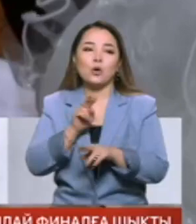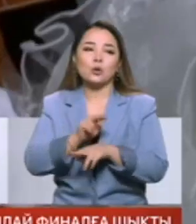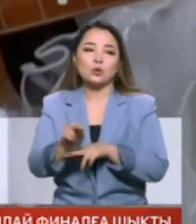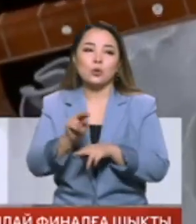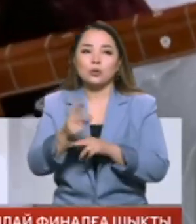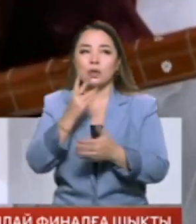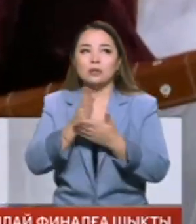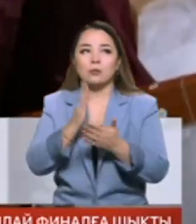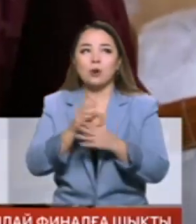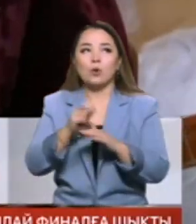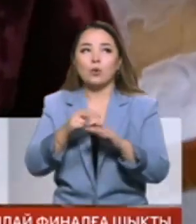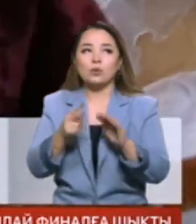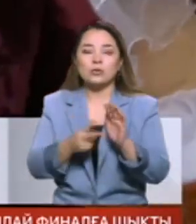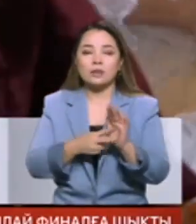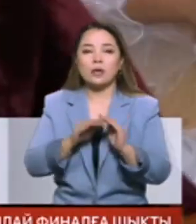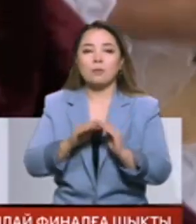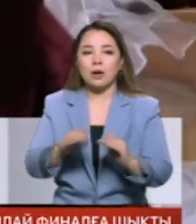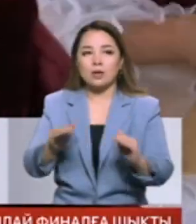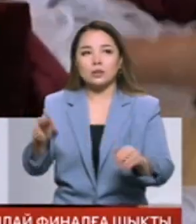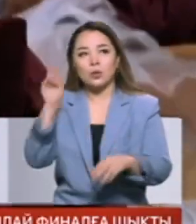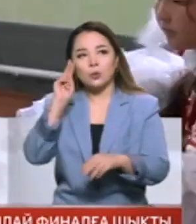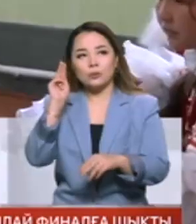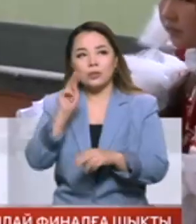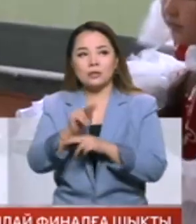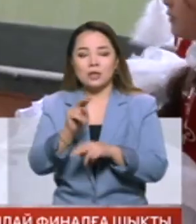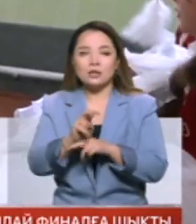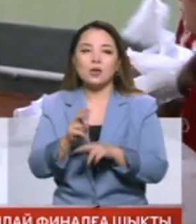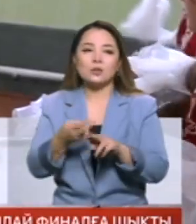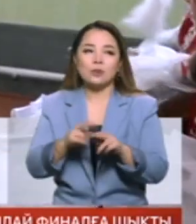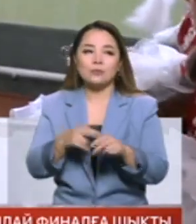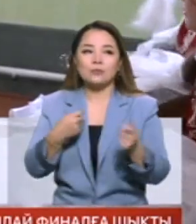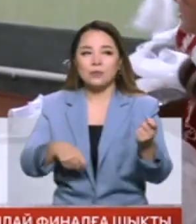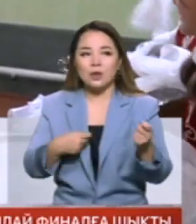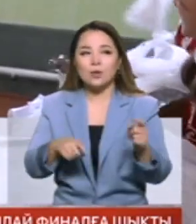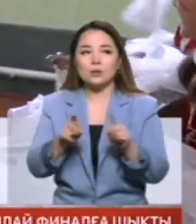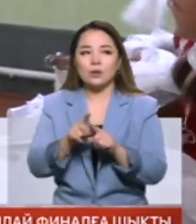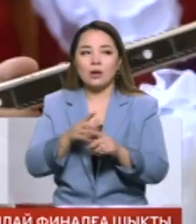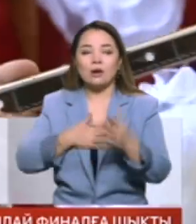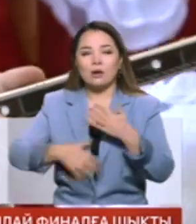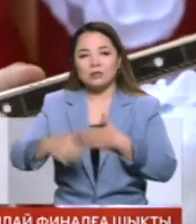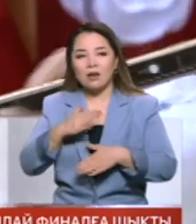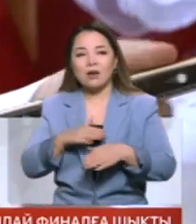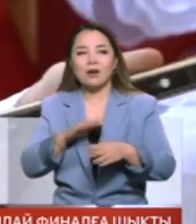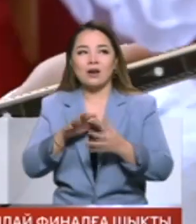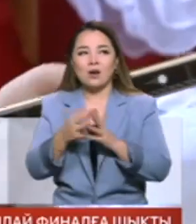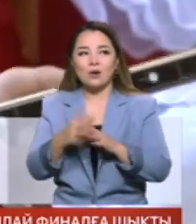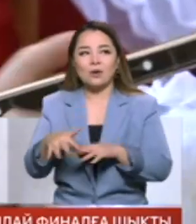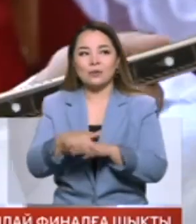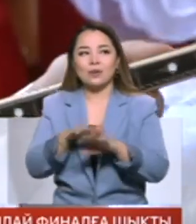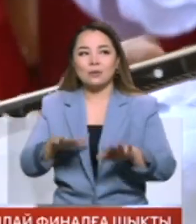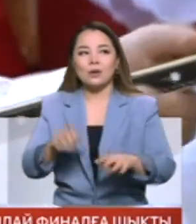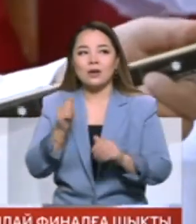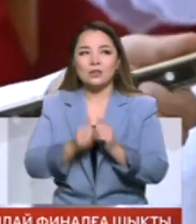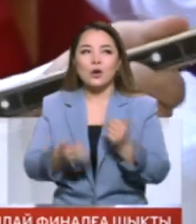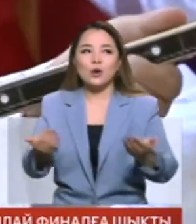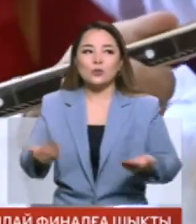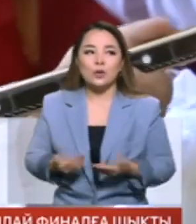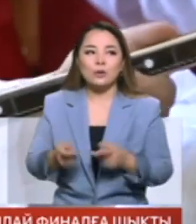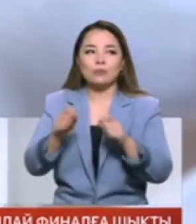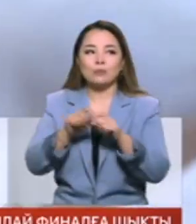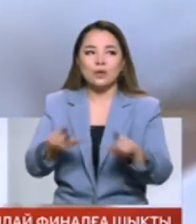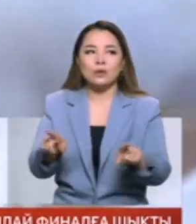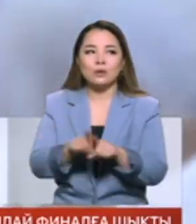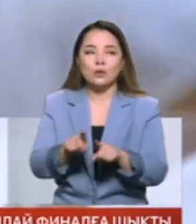үйреткен. Қазір 17 балғын ұлттық аспапта еркін ойнап, ұстазды да ауылдықтарды да қуантып жүр. Елді мекеннің әрбір тұрғыны мектепте өтетін